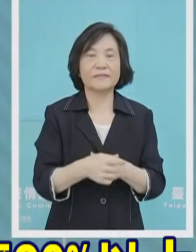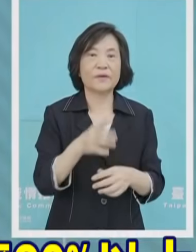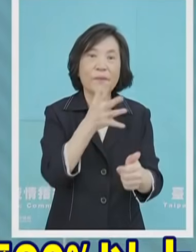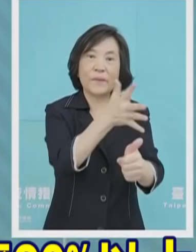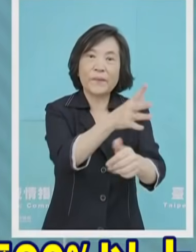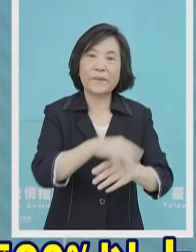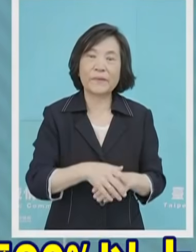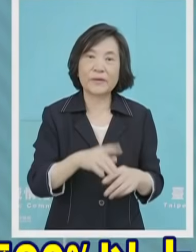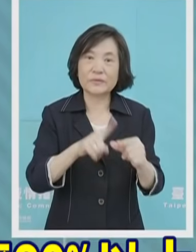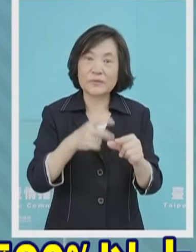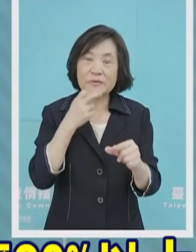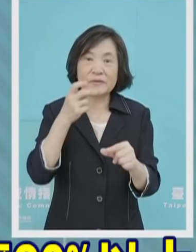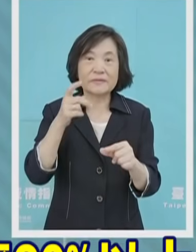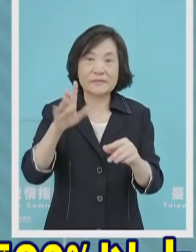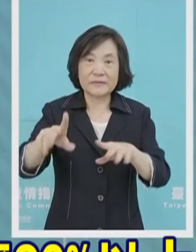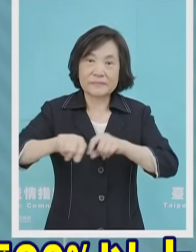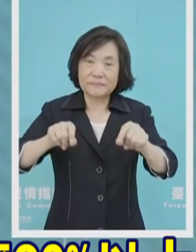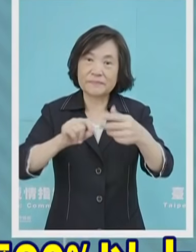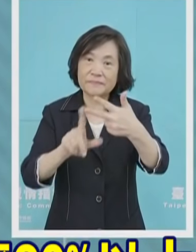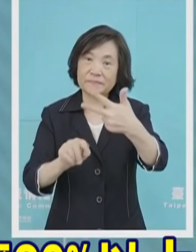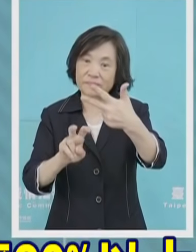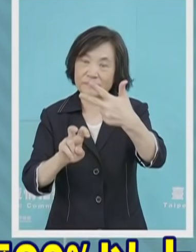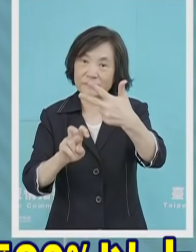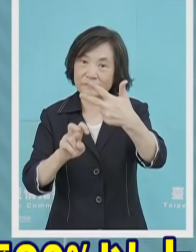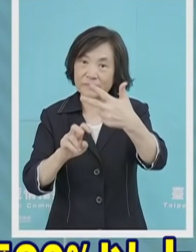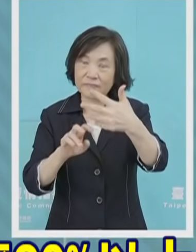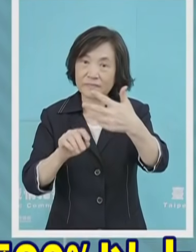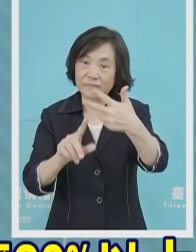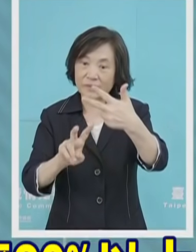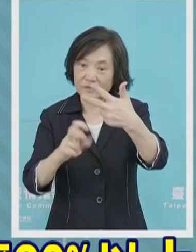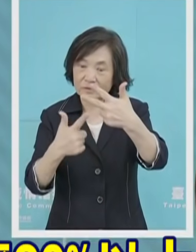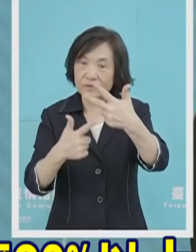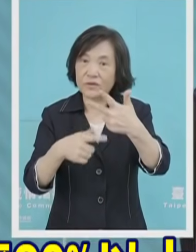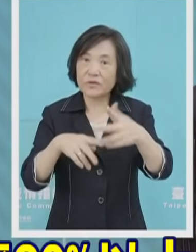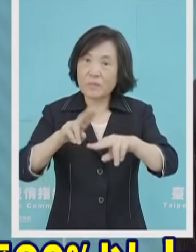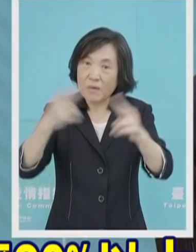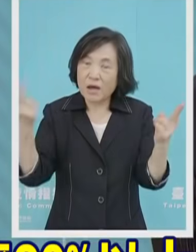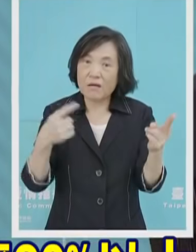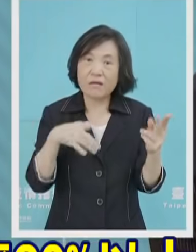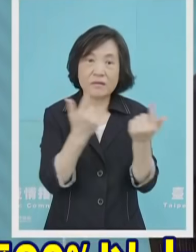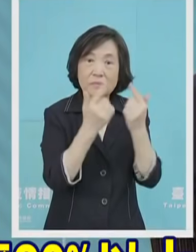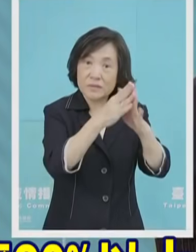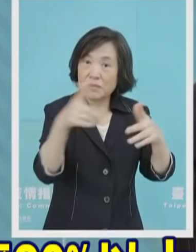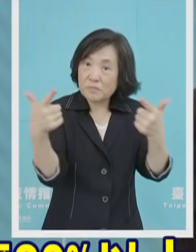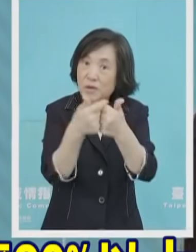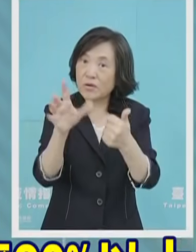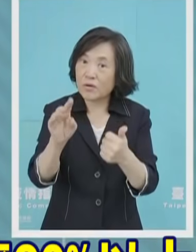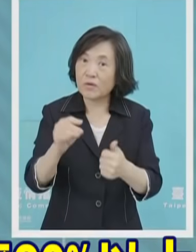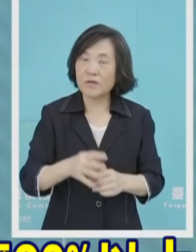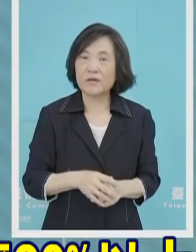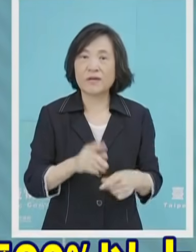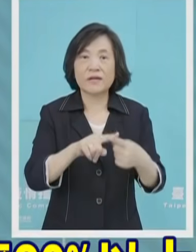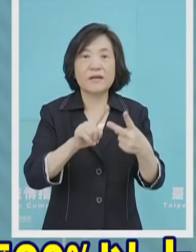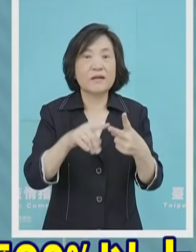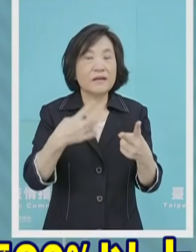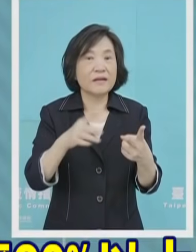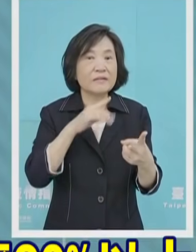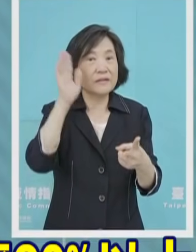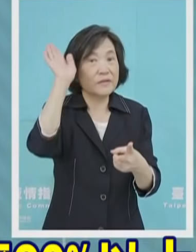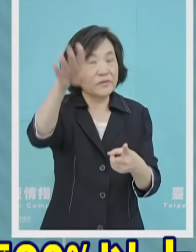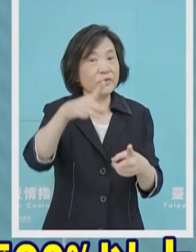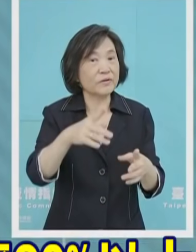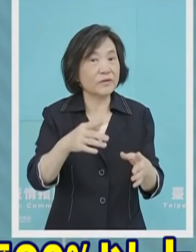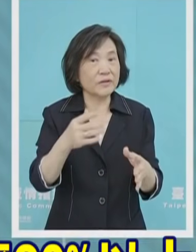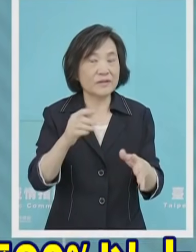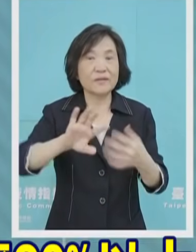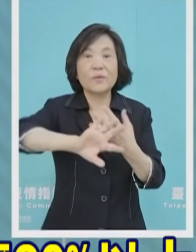提问：中央在拟定7月26日的解封方案，请问北市有相关配合的方案吗？未来是否有可能变